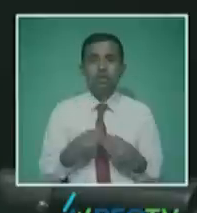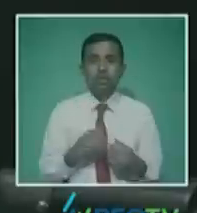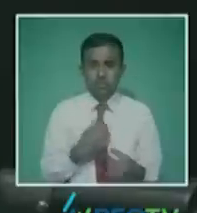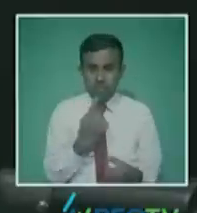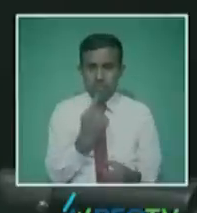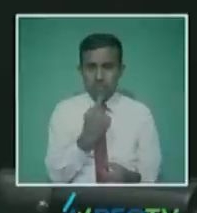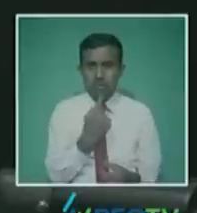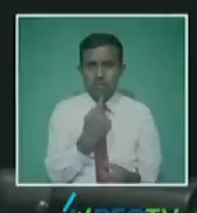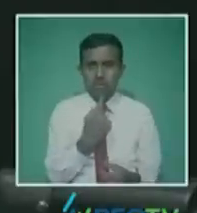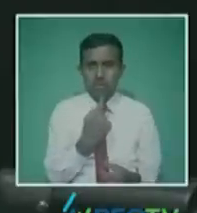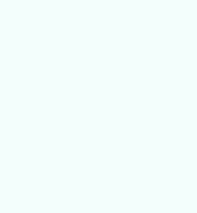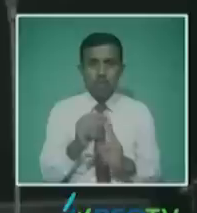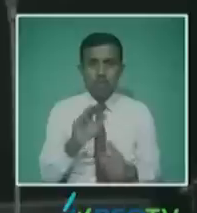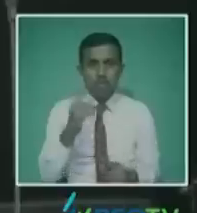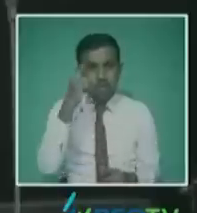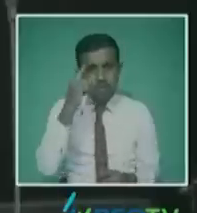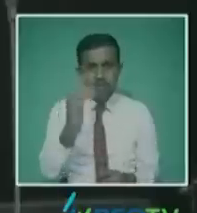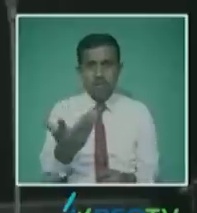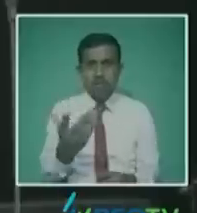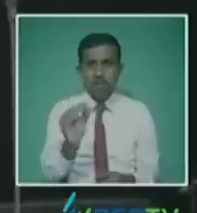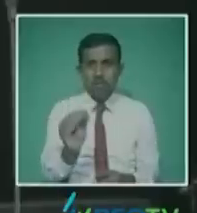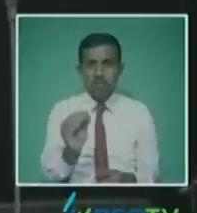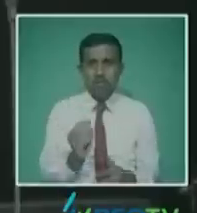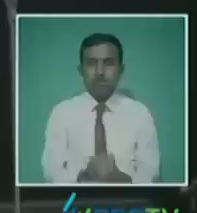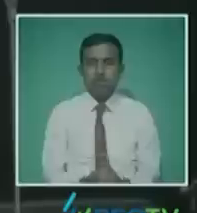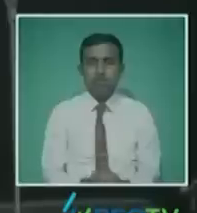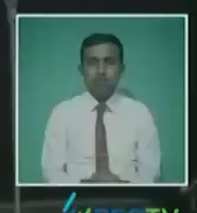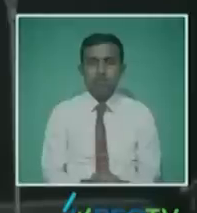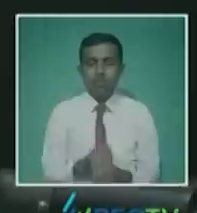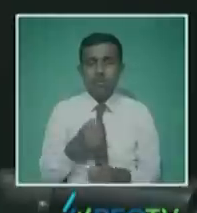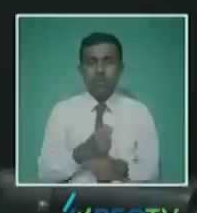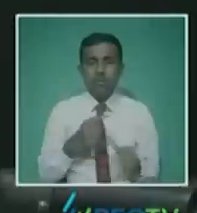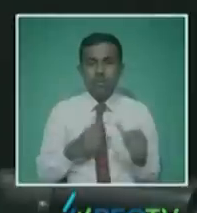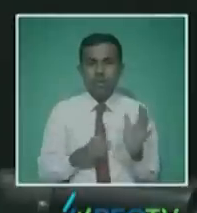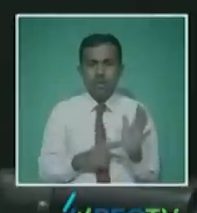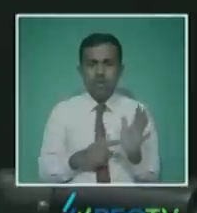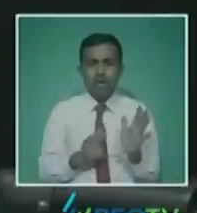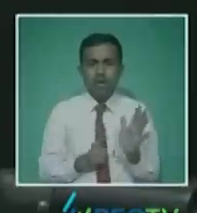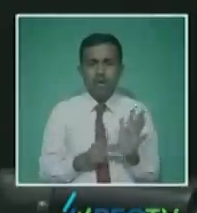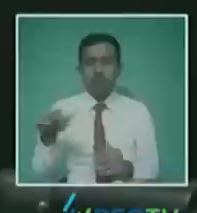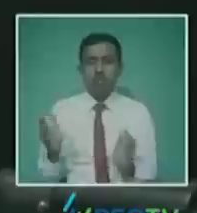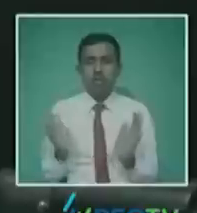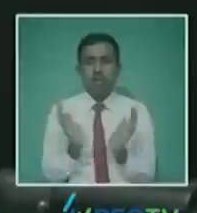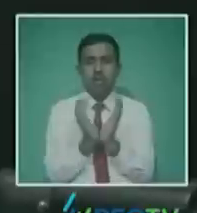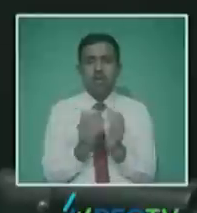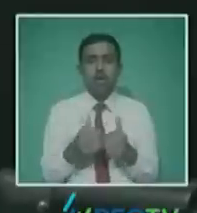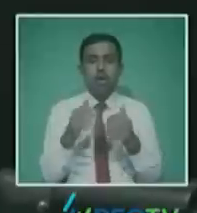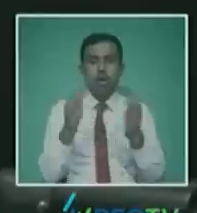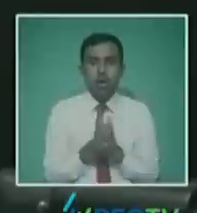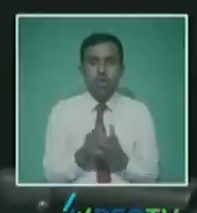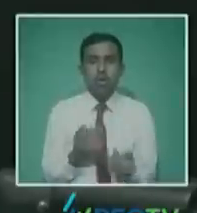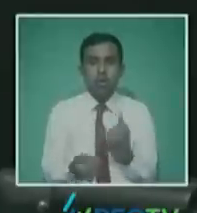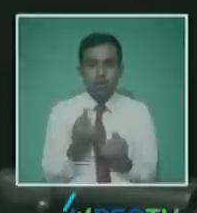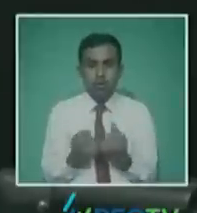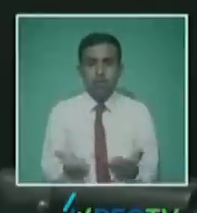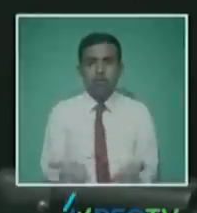ප්‍රශ්නයක් දසම් පහක් මෙයා උඩ කියලා දෙන්න නෑ නෑ මම ඒක ගැන නෙමෙයි ආගම් කරන්නේ මේ කැලෑකටනේ මේ කැලෑහෙලි කිරීමක් සම්බන්ධව සහ සියල්ලටම දැන් පරීක්ෂණ තියෙනවා